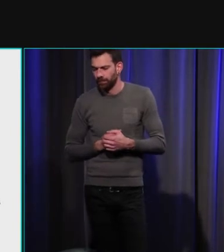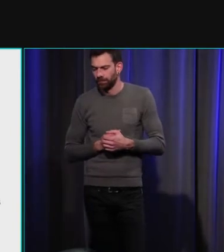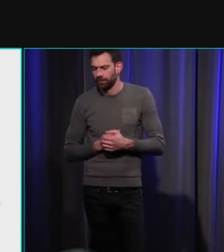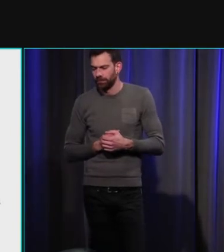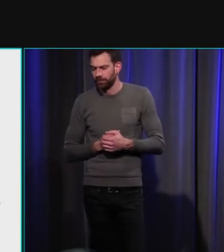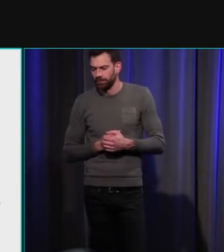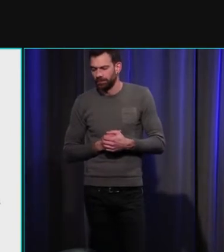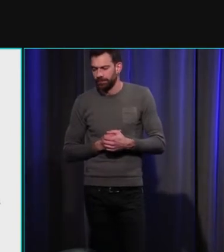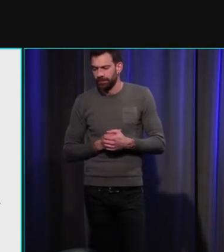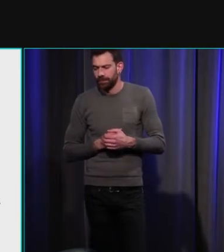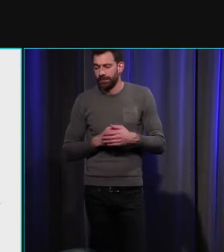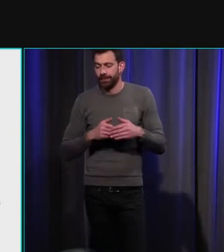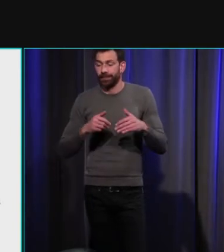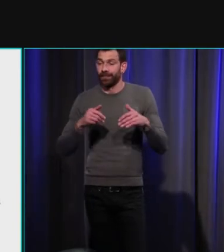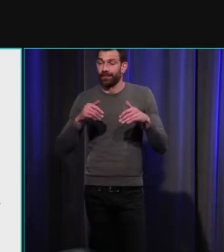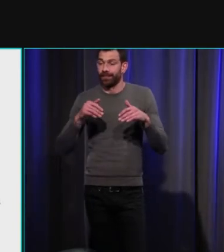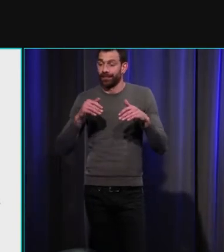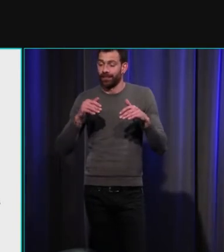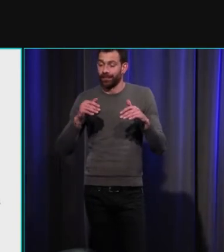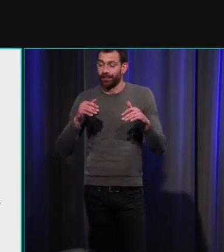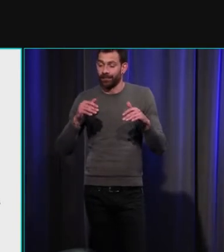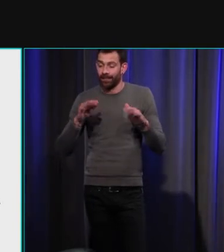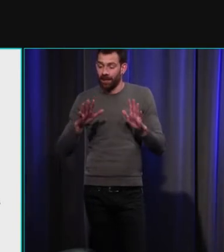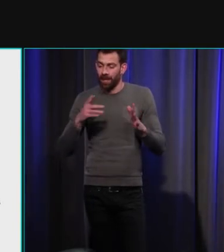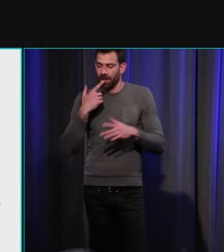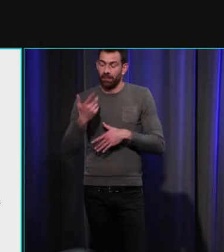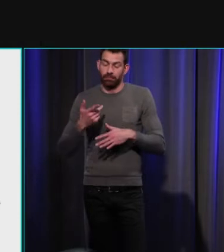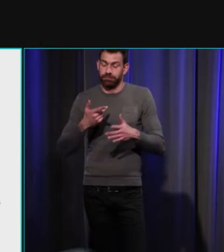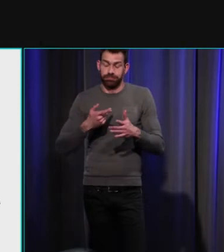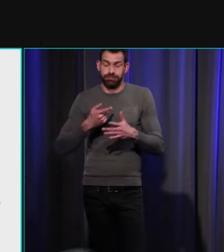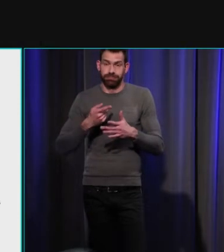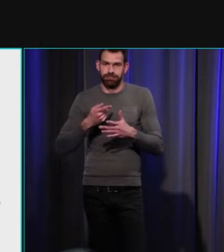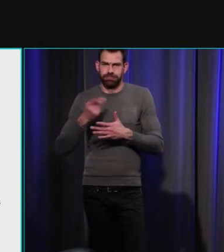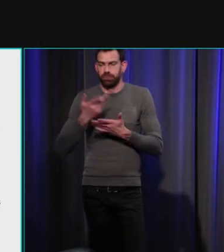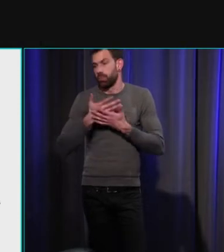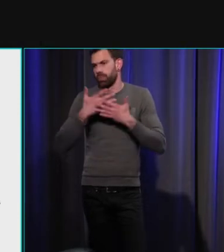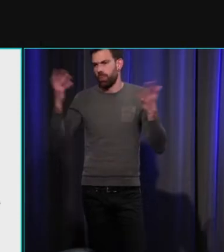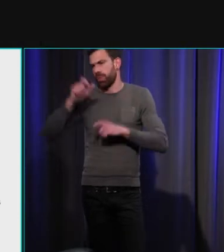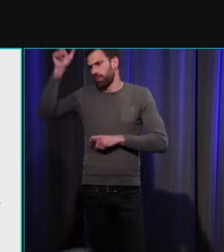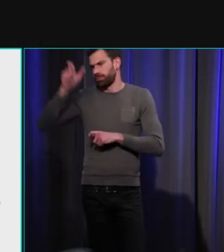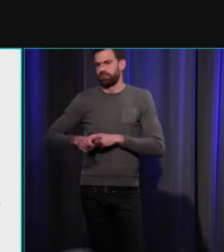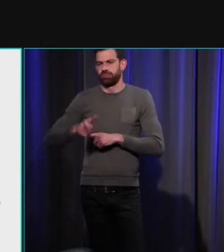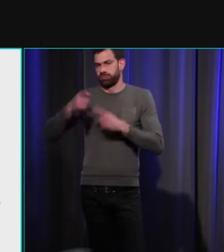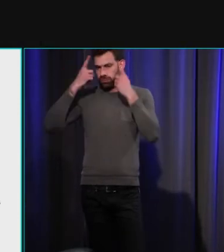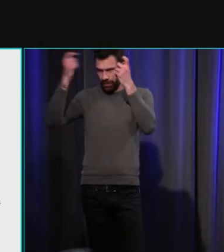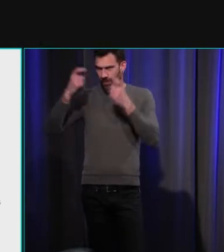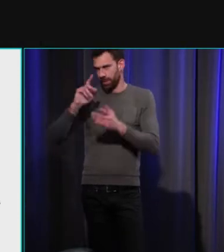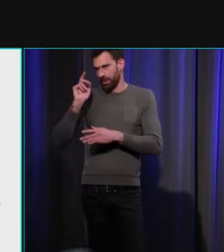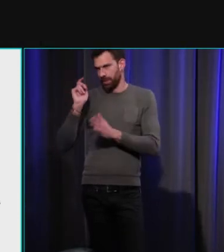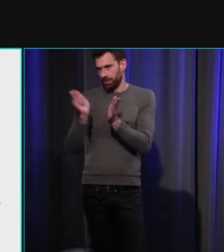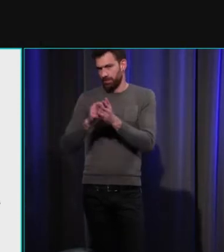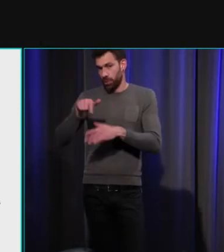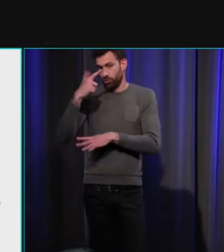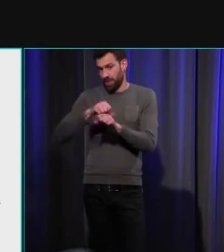mais il y a aussi le plus grand des critiques enfin le plus grand canoniste du 12e siècle gratien qui a